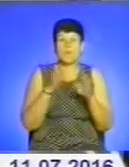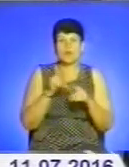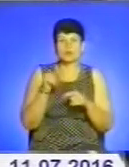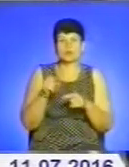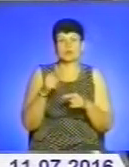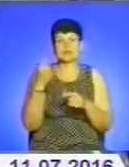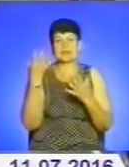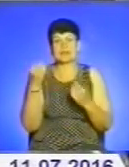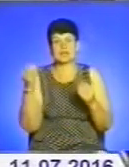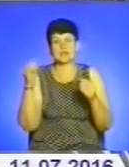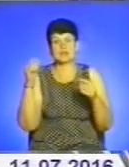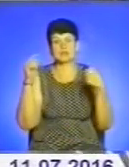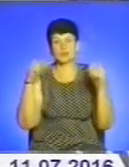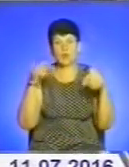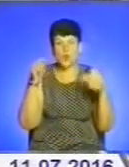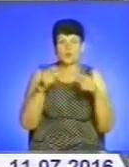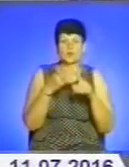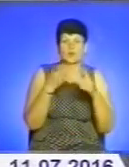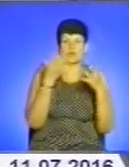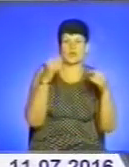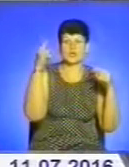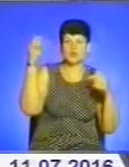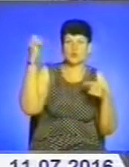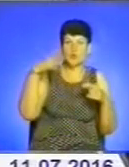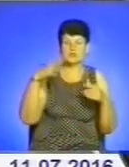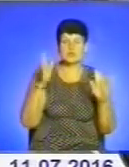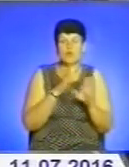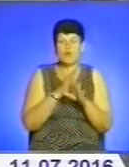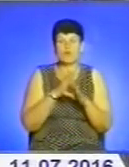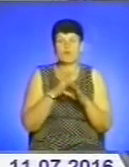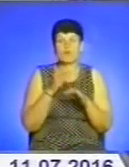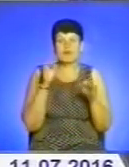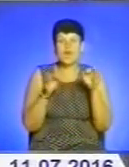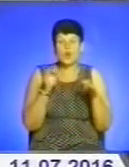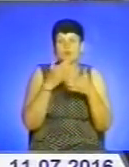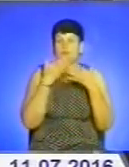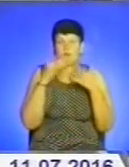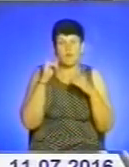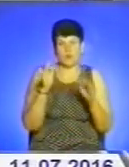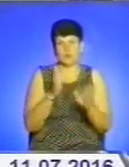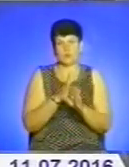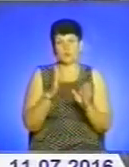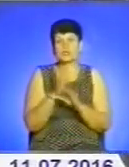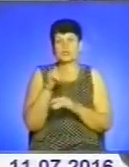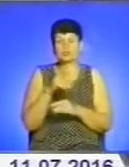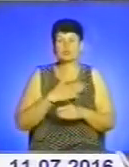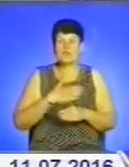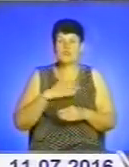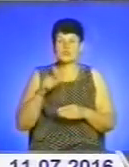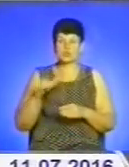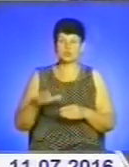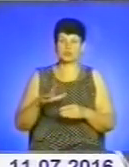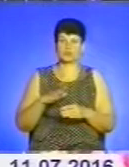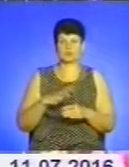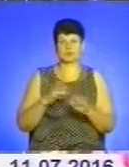день сонце. Але, ну, як то кажуть, у погоди немає поганої погоди. Тому ми готові до всього. Головне, щоб наші люди теж були до